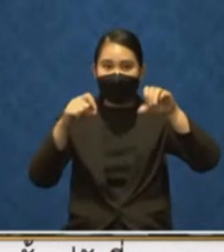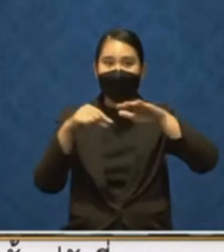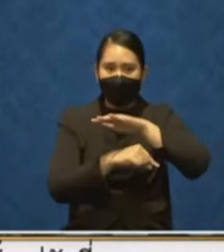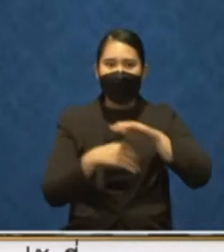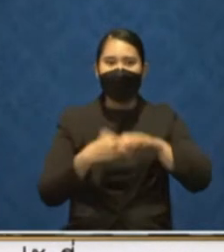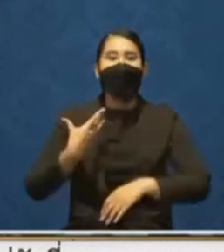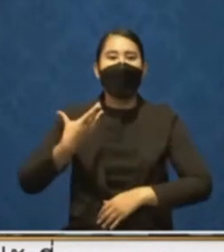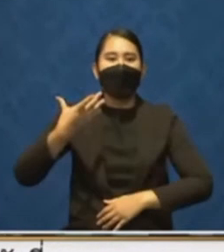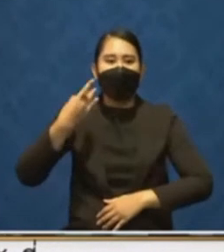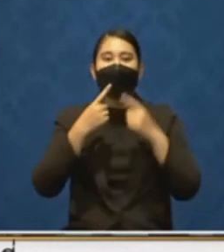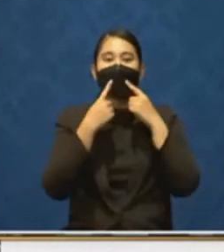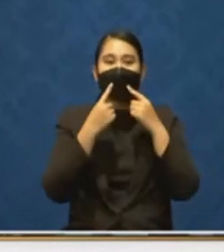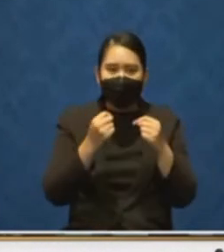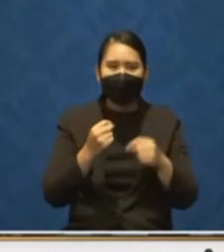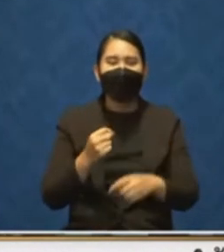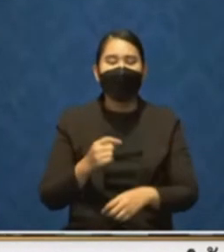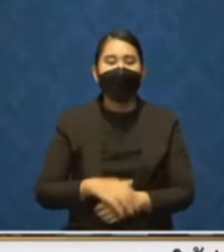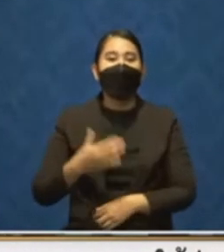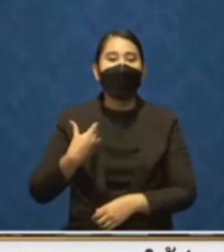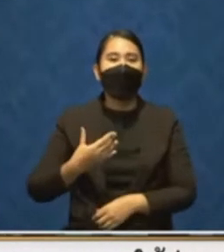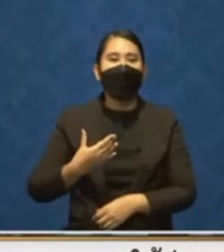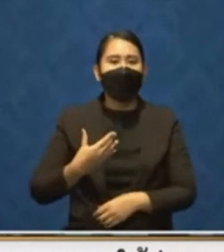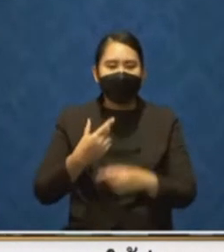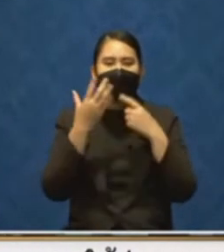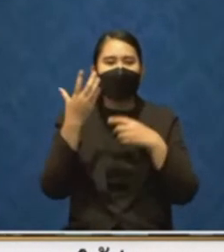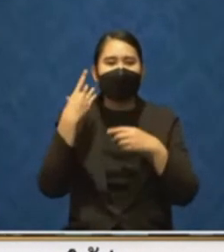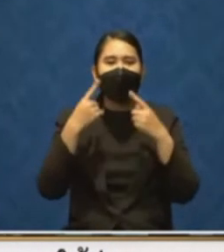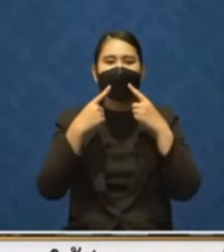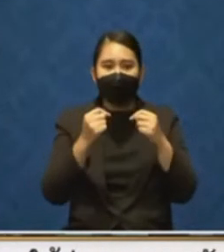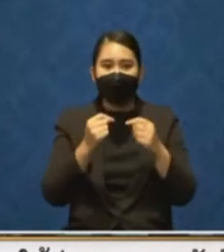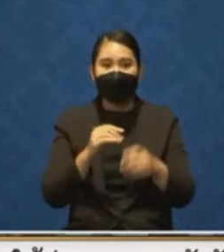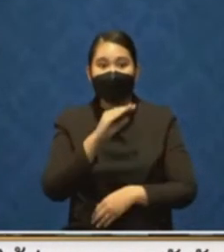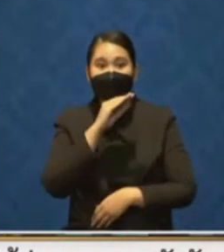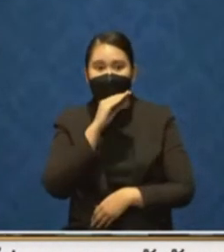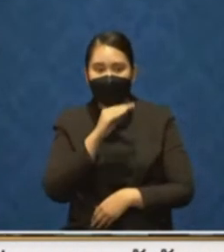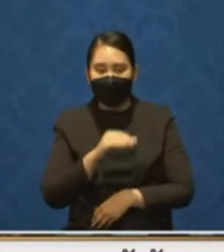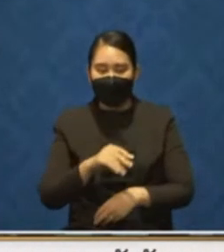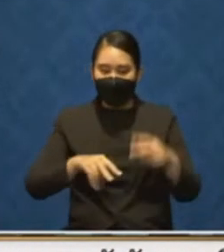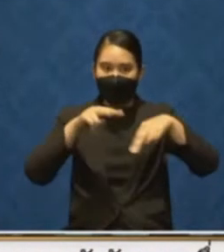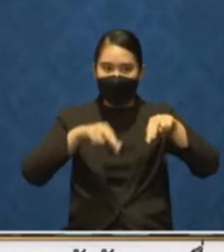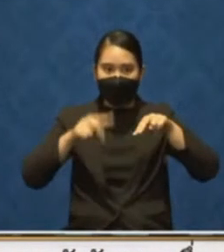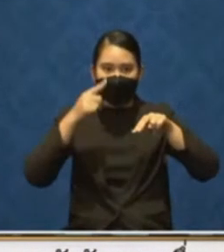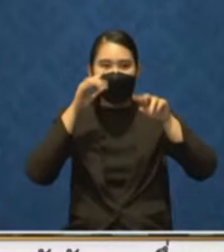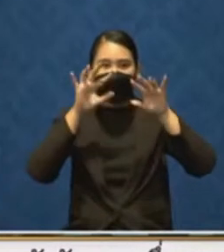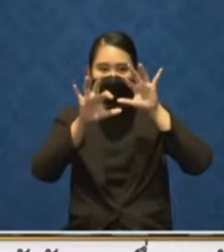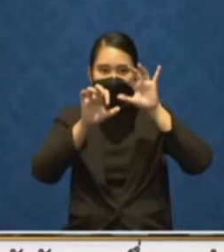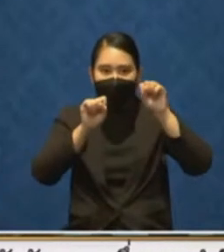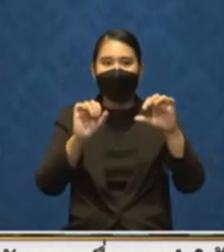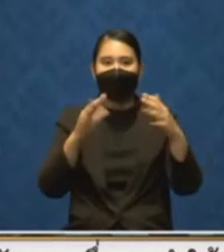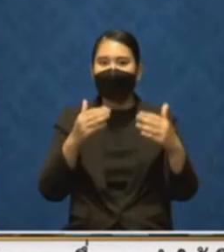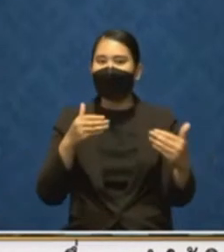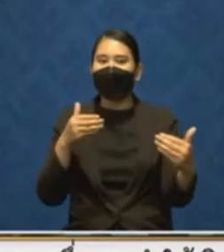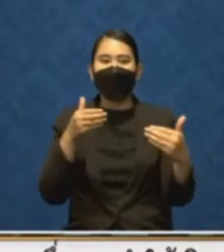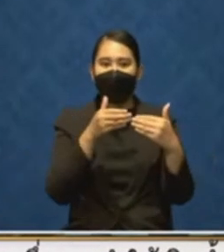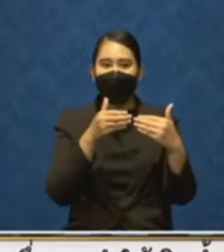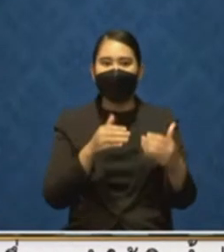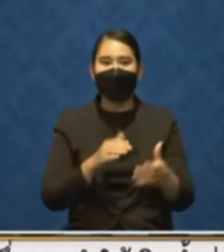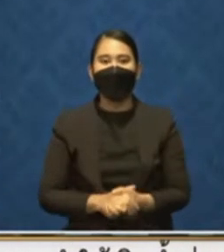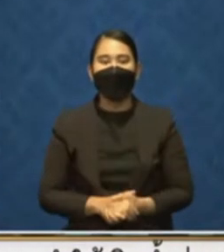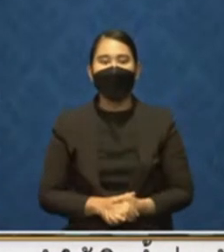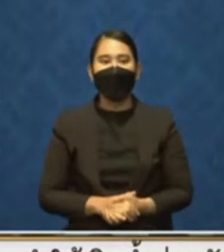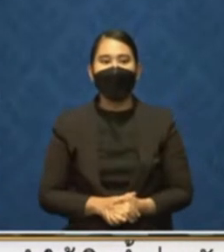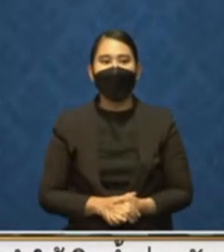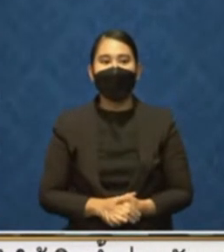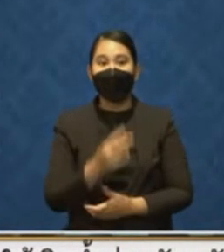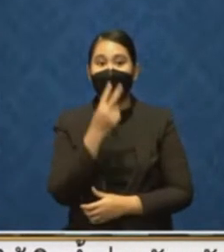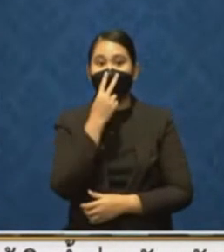ประเด็นไม่ใช่ไม่รู้อย่างเดียวทั้งหมดที่พูดมาไม่เป็นความจริงเด้อถ้าท่านในสอบเรื่องนี้นะและก็ต้องส่งตรงถ้าประชาดูนะ